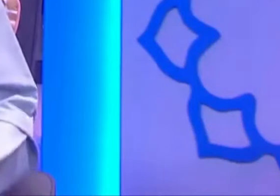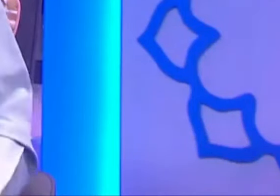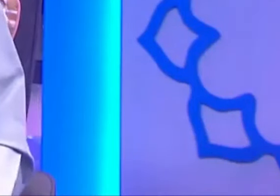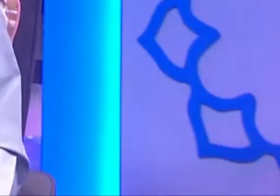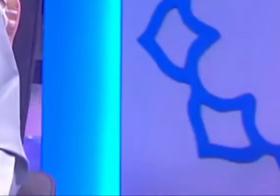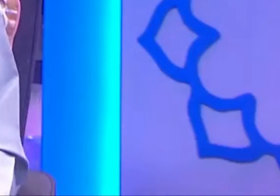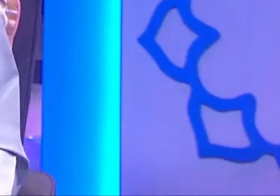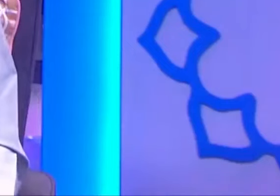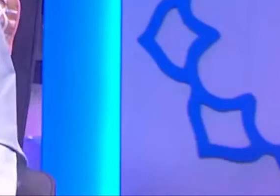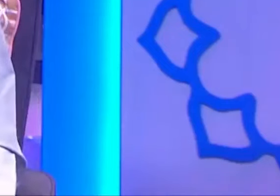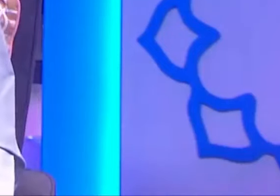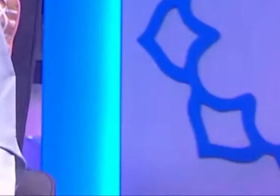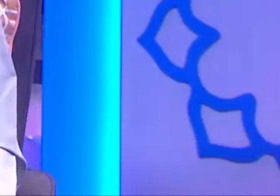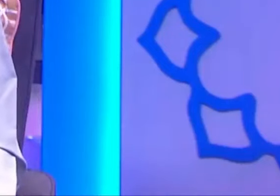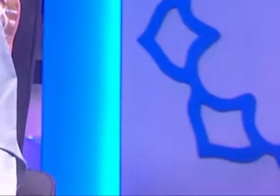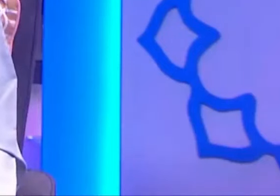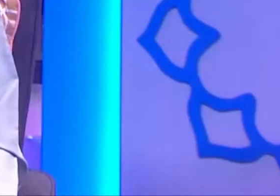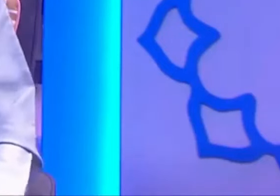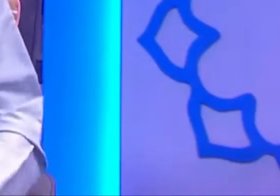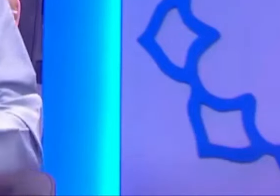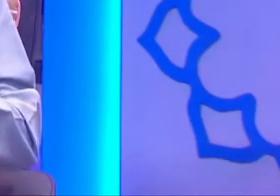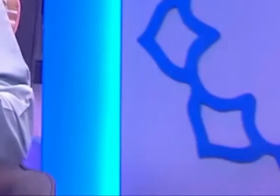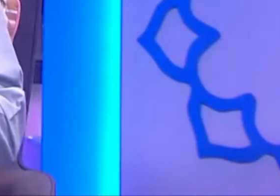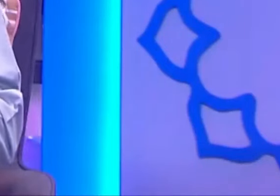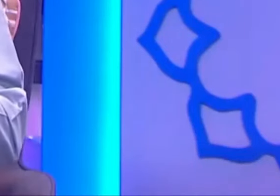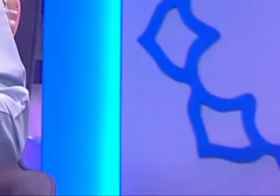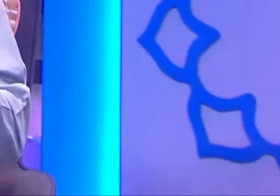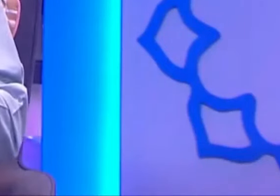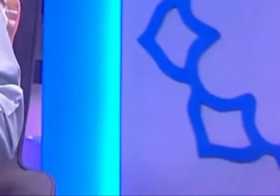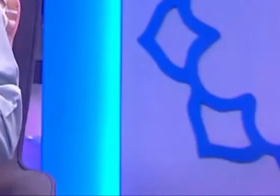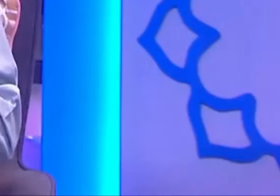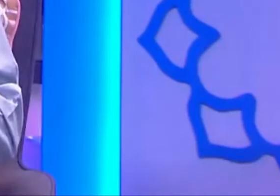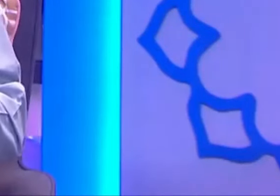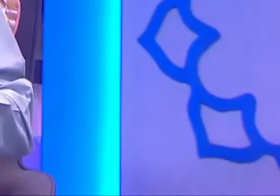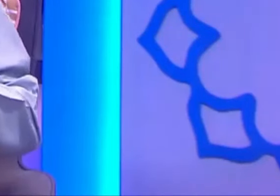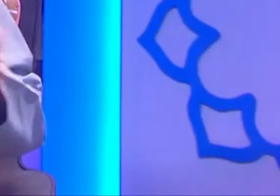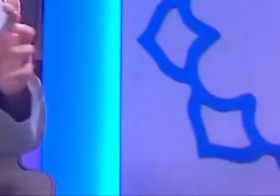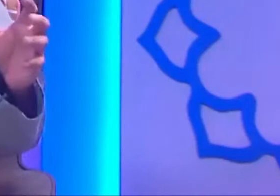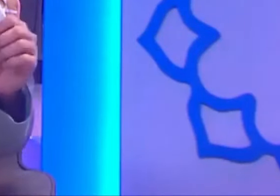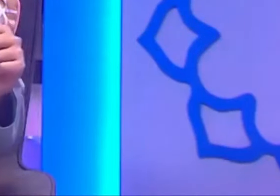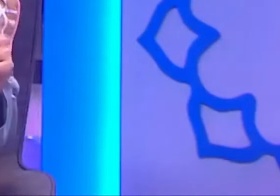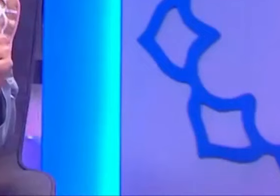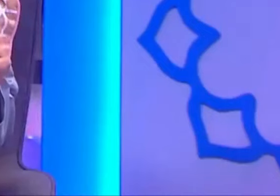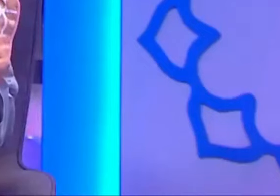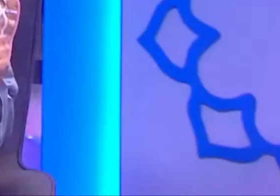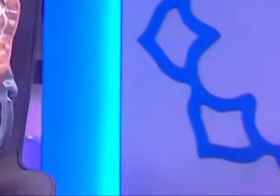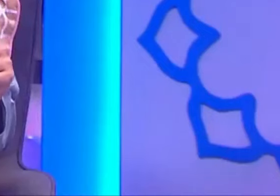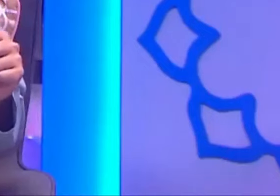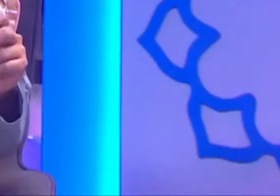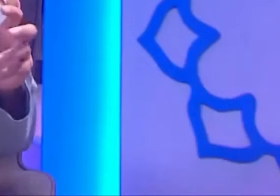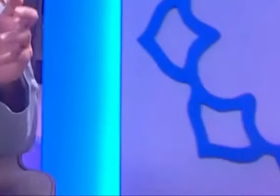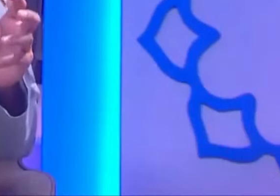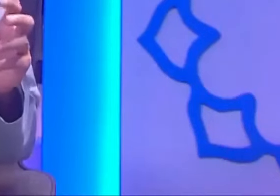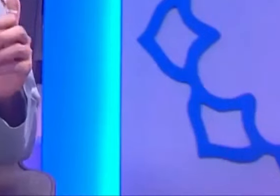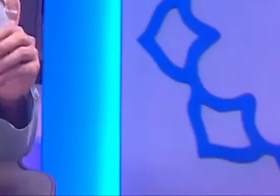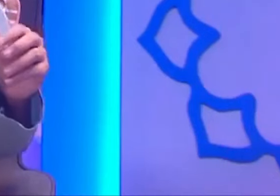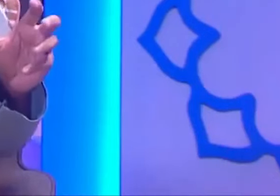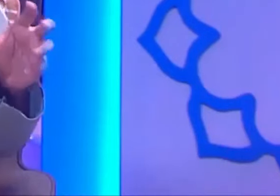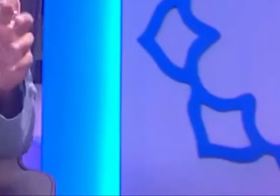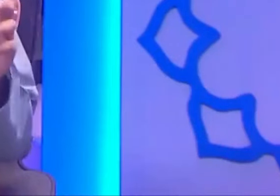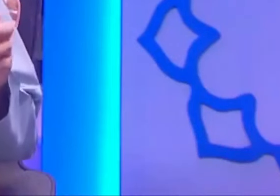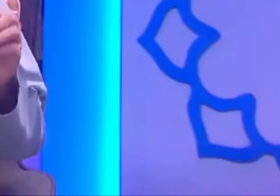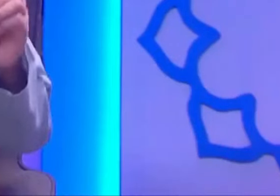Ta'ala merahmati seorang lelaki, yaqumul lail, dia mendirikan malam, kemudian dia mengejut isteri dia. Kalau isteri dia susah